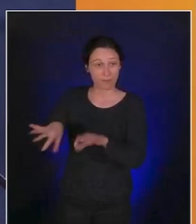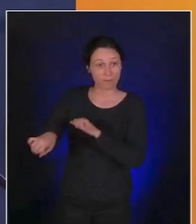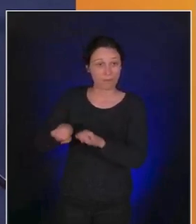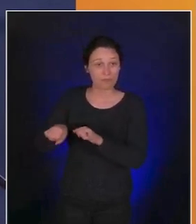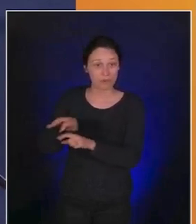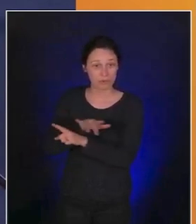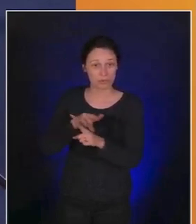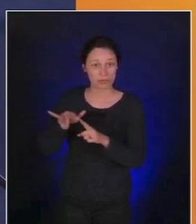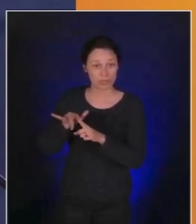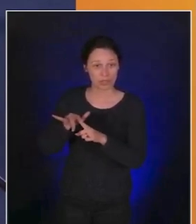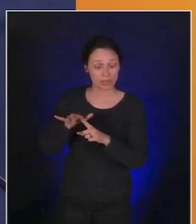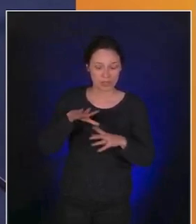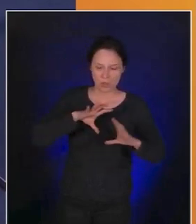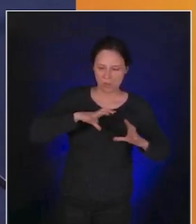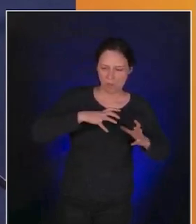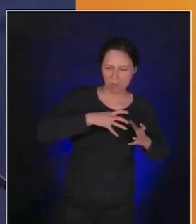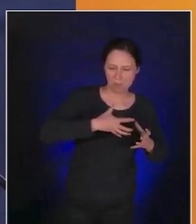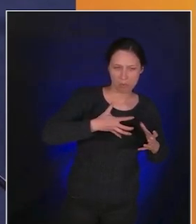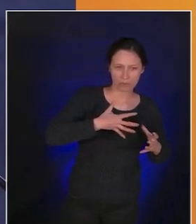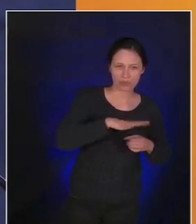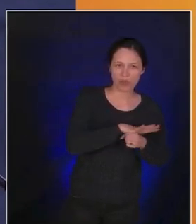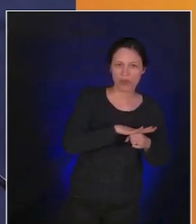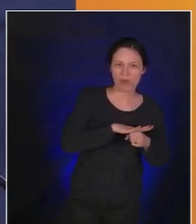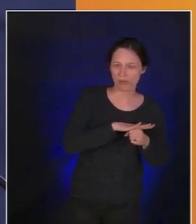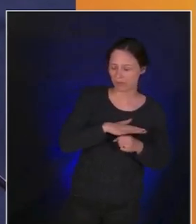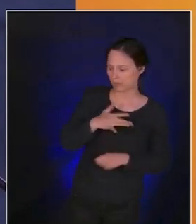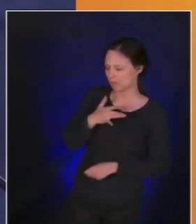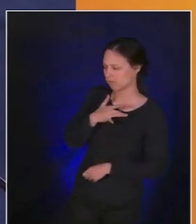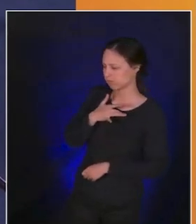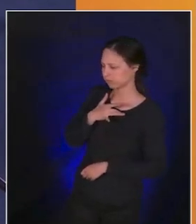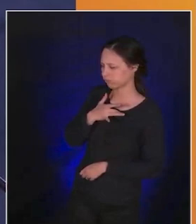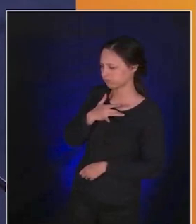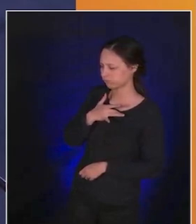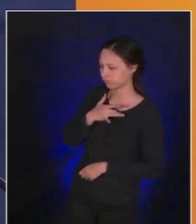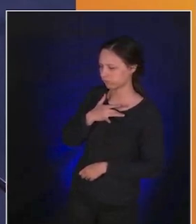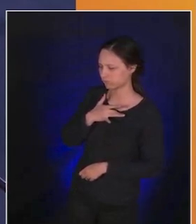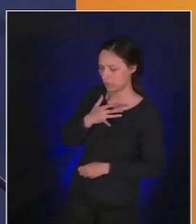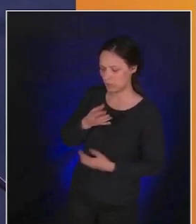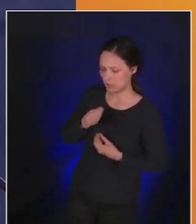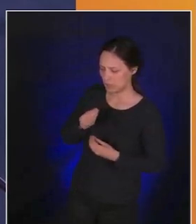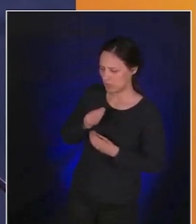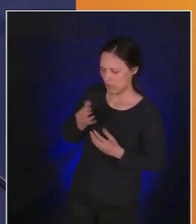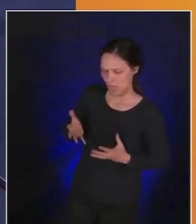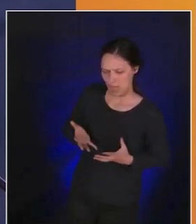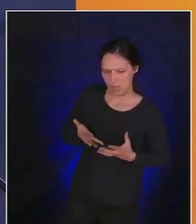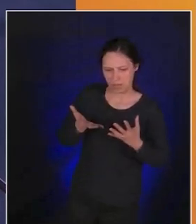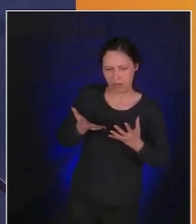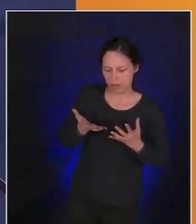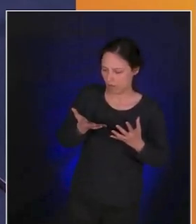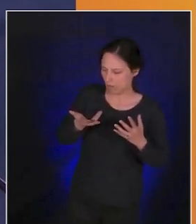monde entier et a engendré un élan de solidarité internationale sans précédent.